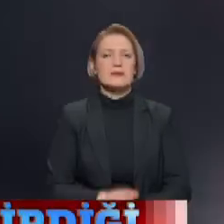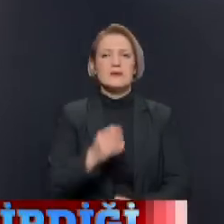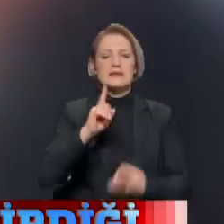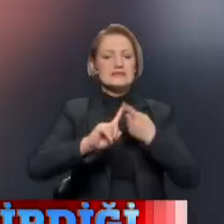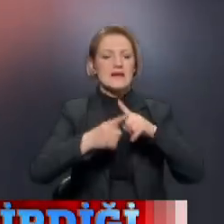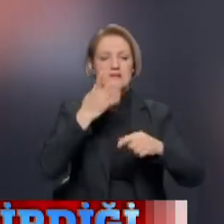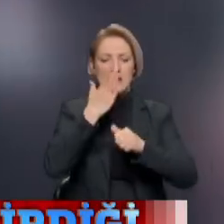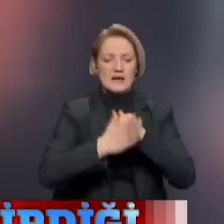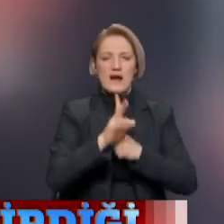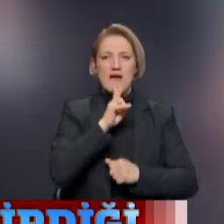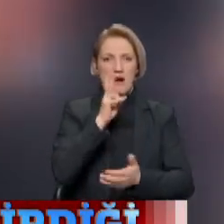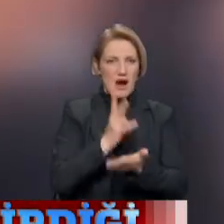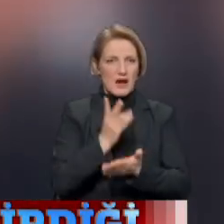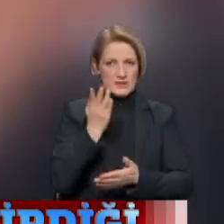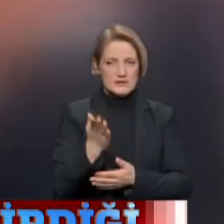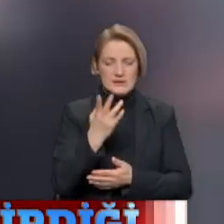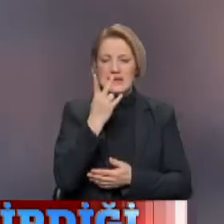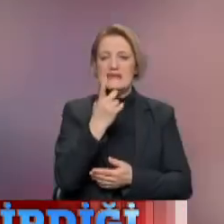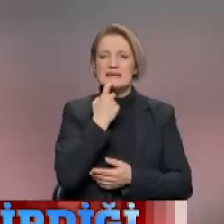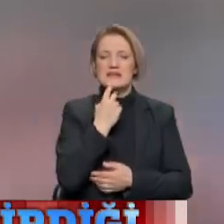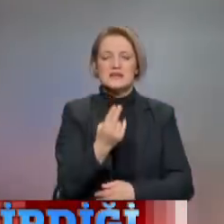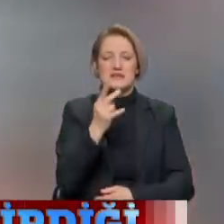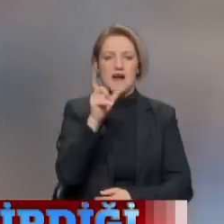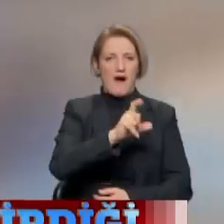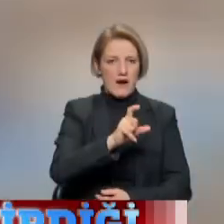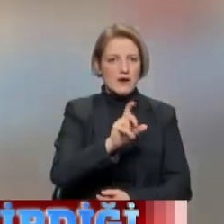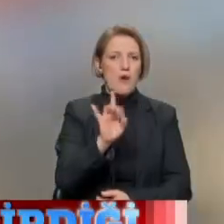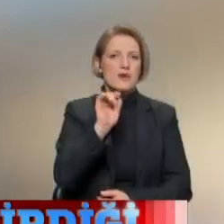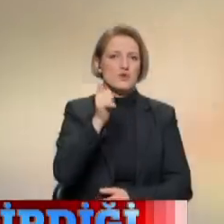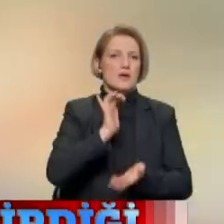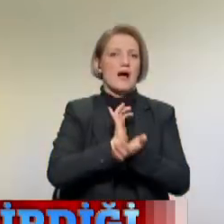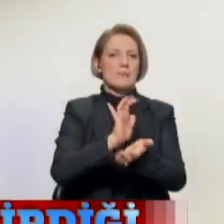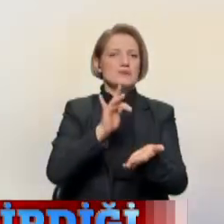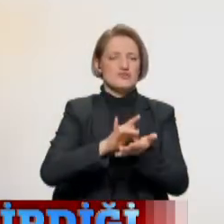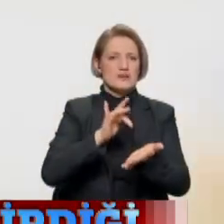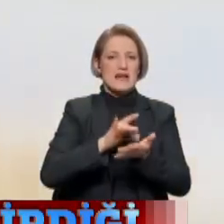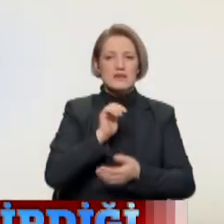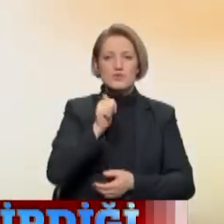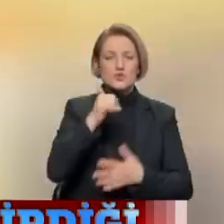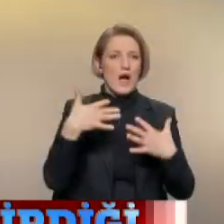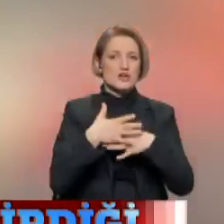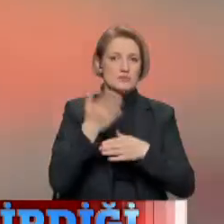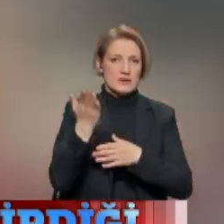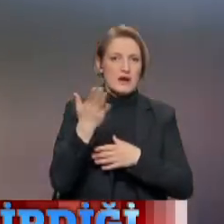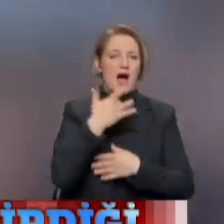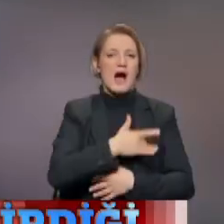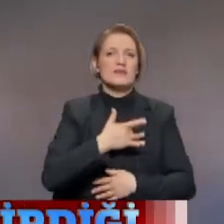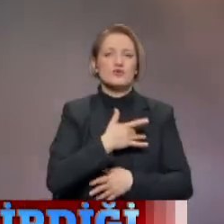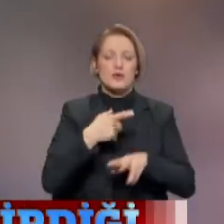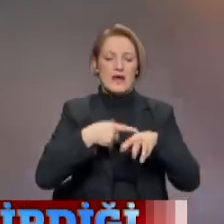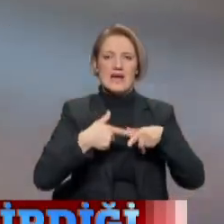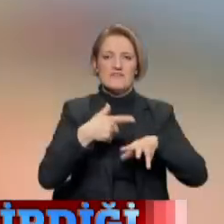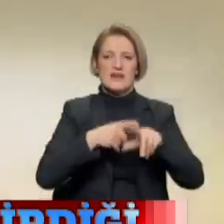Siyasi yasak kararının gölgesinde 2 yıl 7 ay 15 gün hapis cezasına çarptırıldığı günün akşamında Anadolu